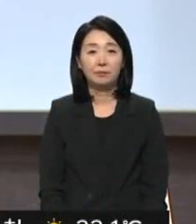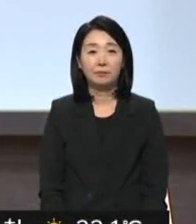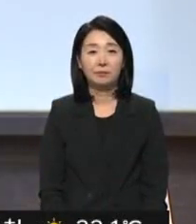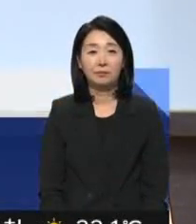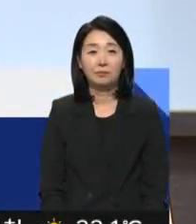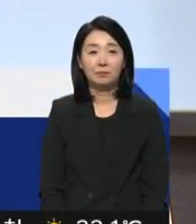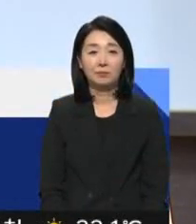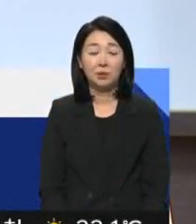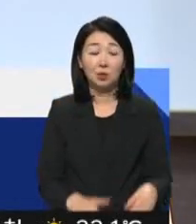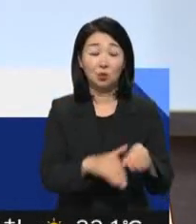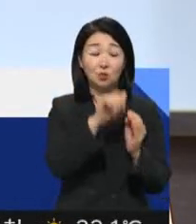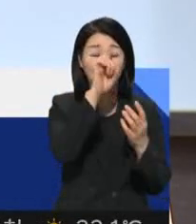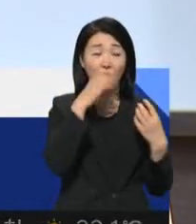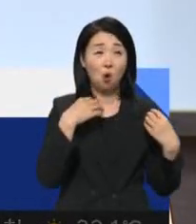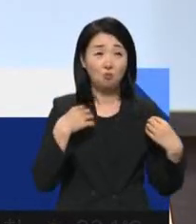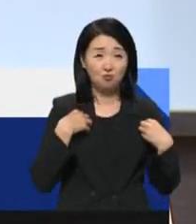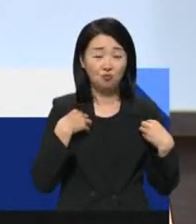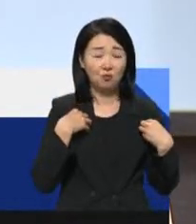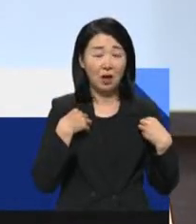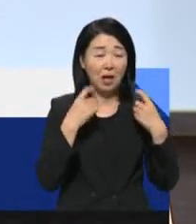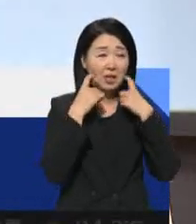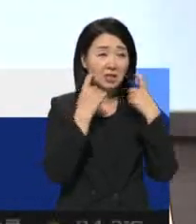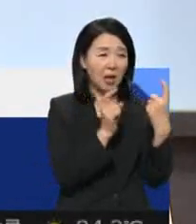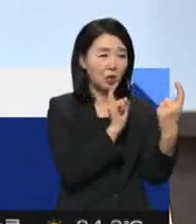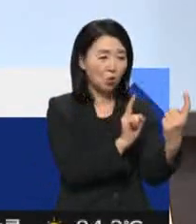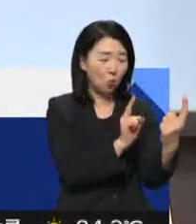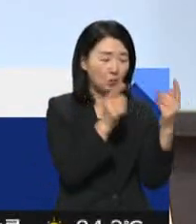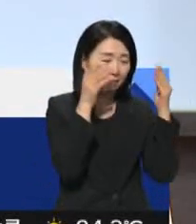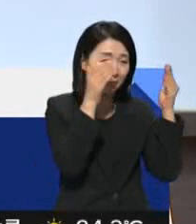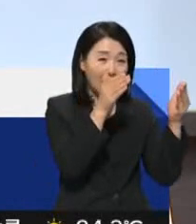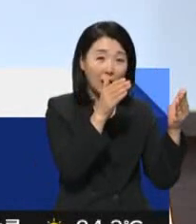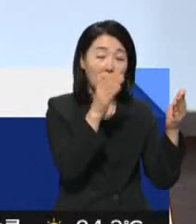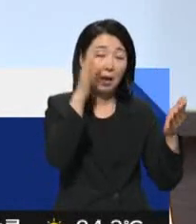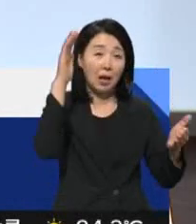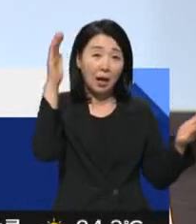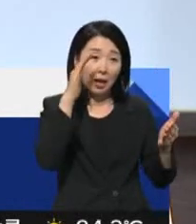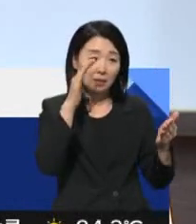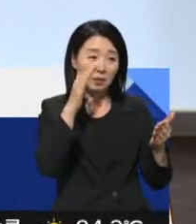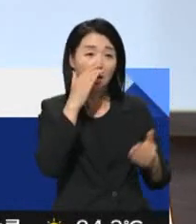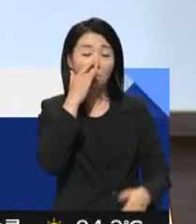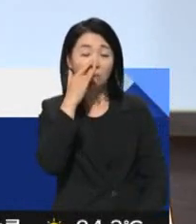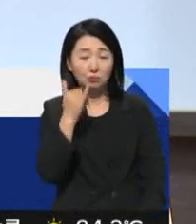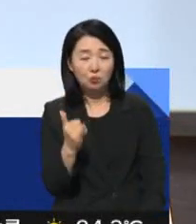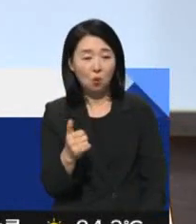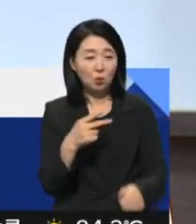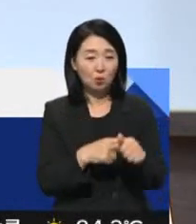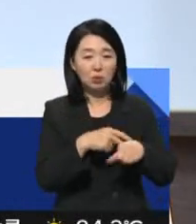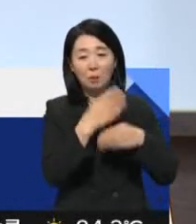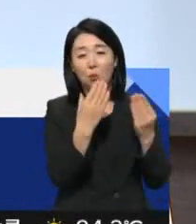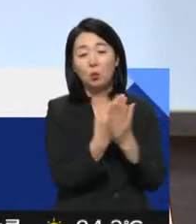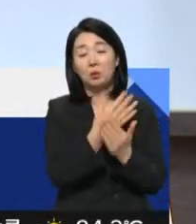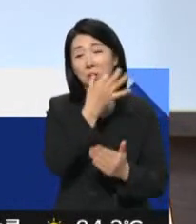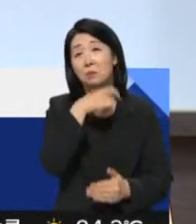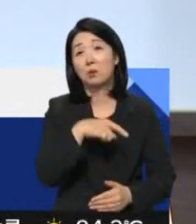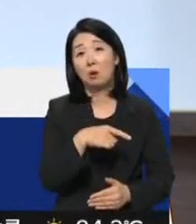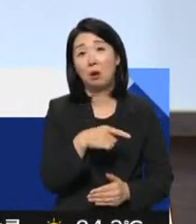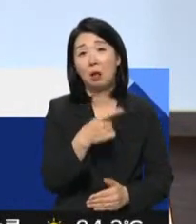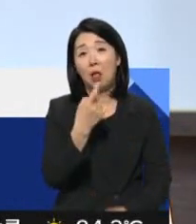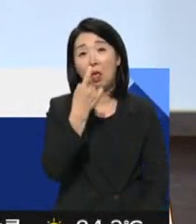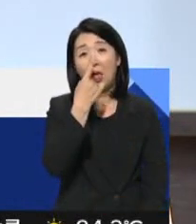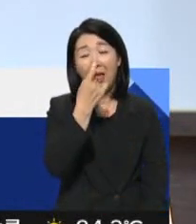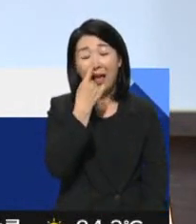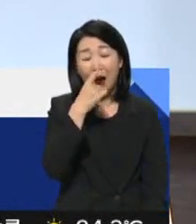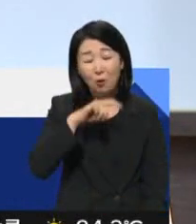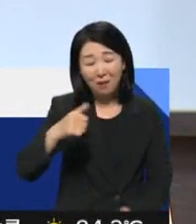지난 정부가 방치한 사교육 문제, 특히 학생, 학부모, 교사 모두 힘든 와중에 학원만 배불리는